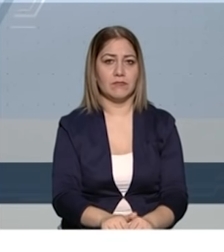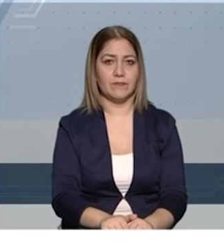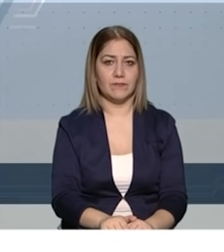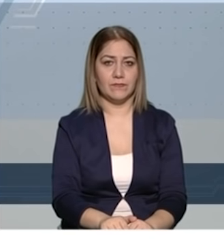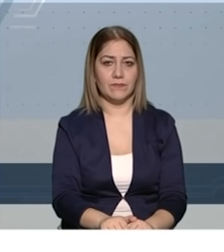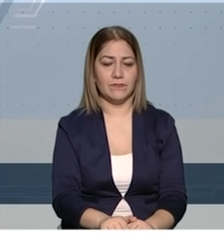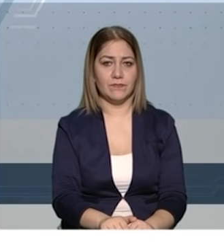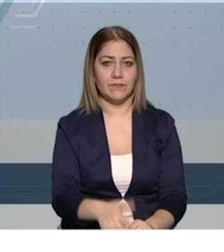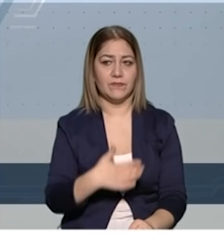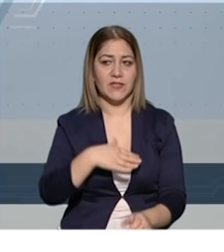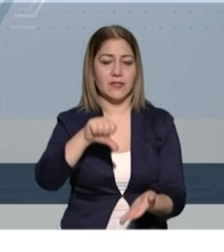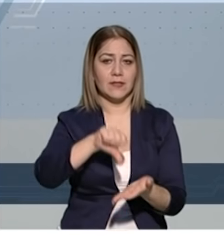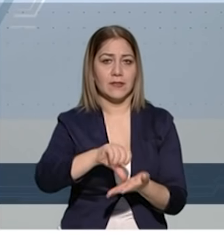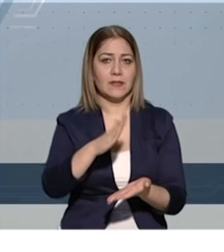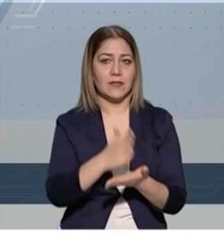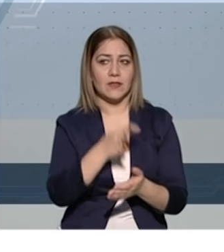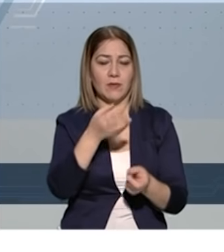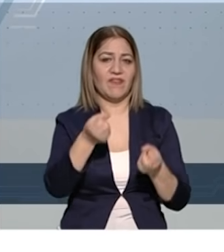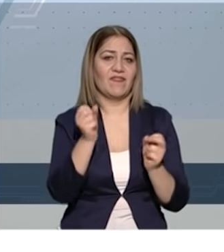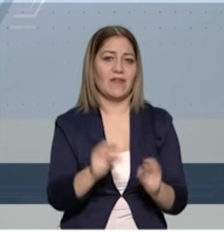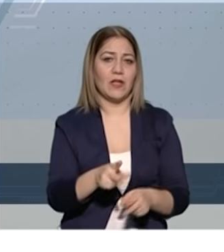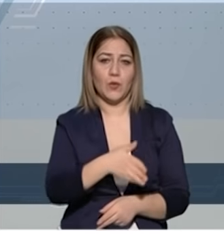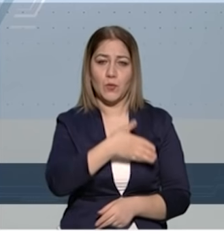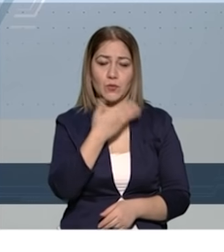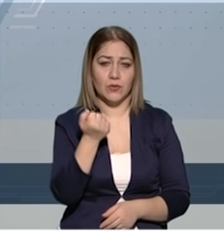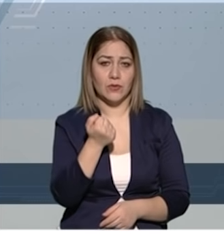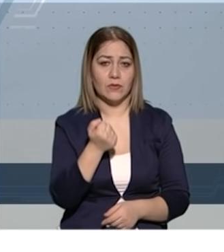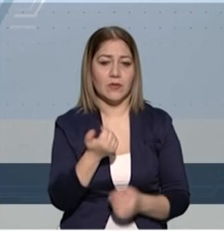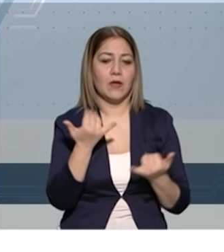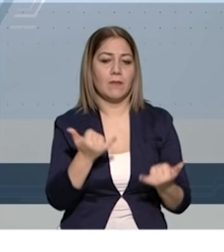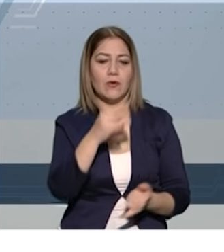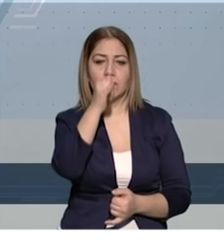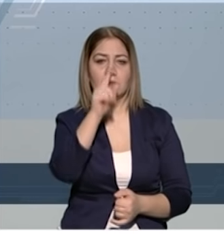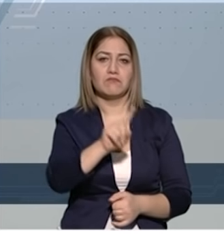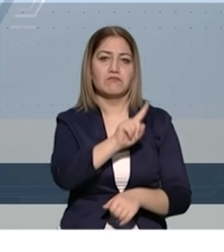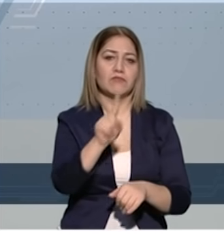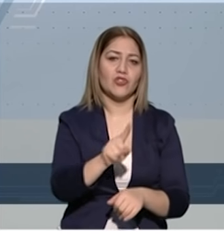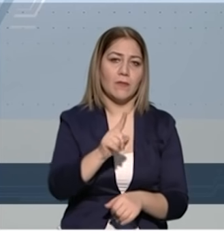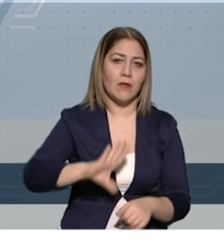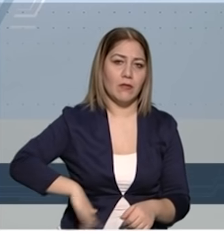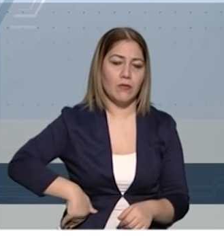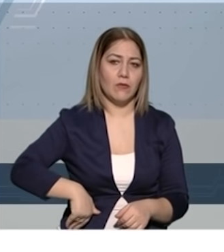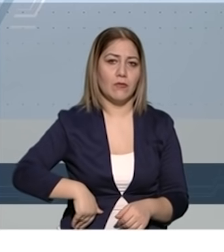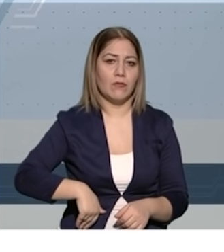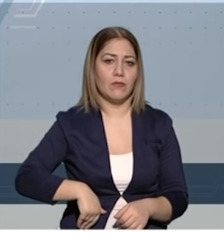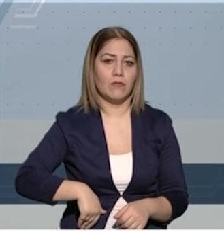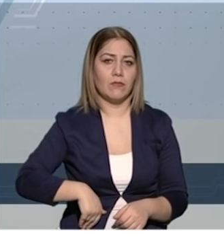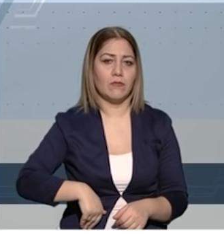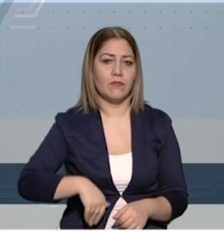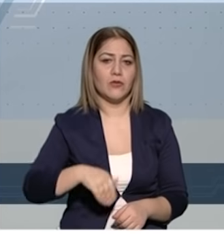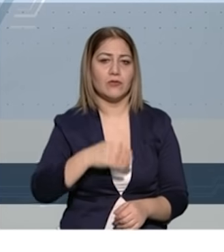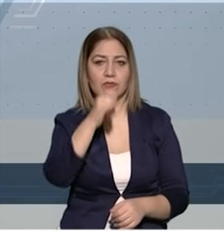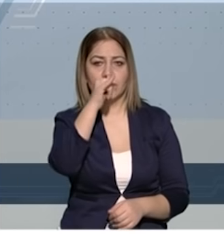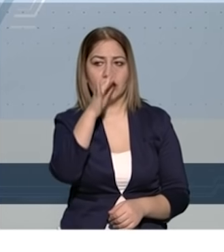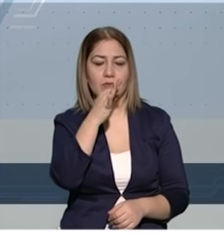Ես ստերեմ, ես ասում եմ, վտանգավոր չի։ Այն այսպես կարացեմ միջամ, դրանց յոր այդպես ես